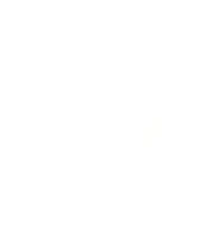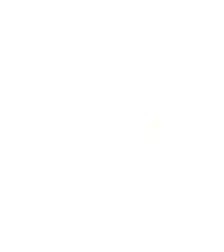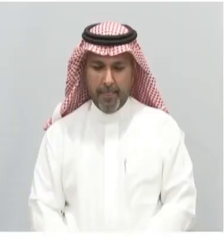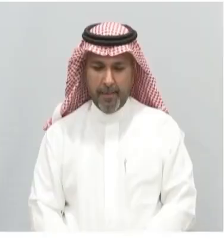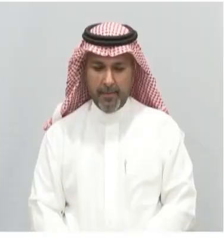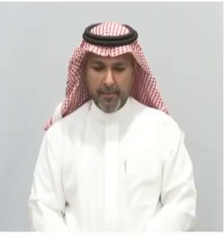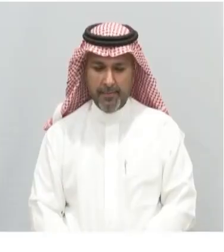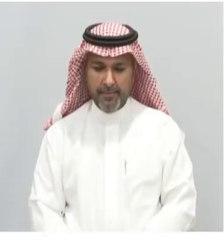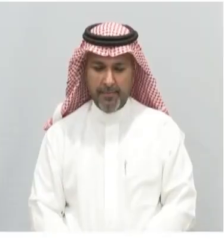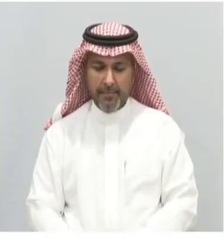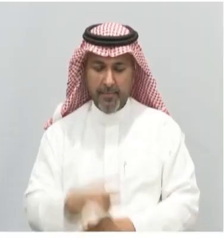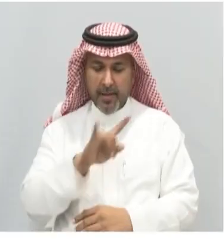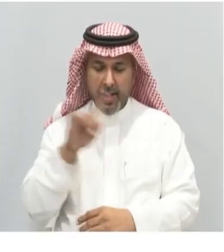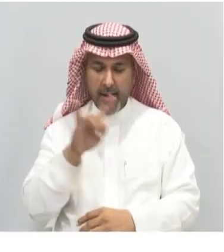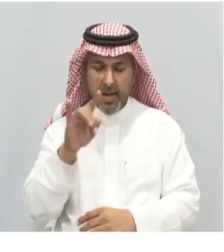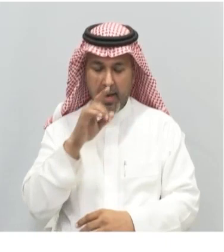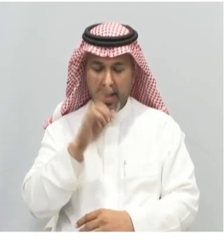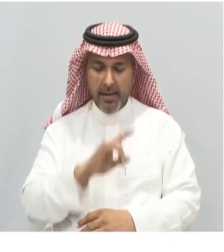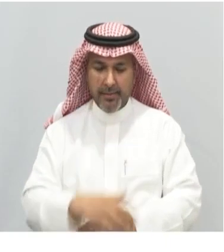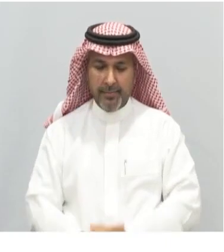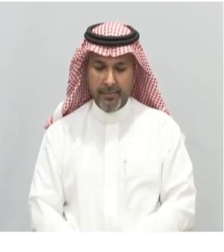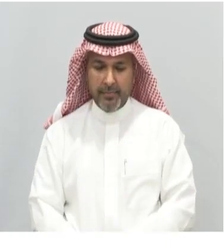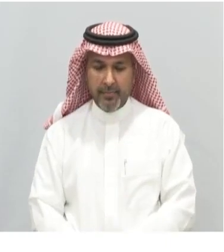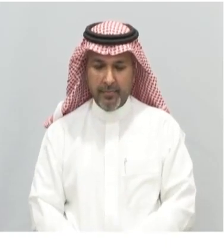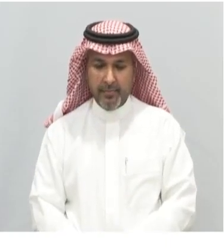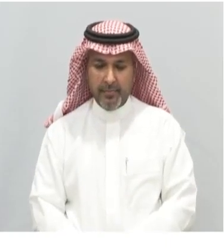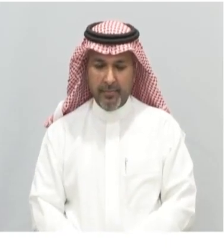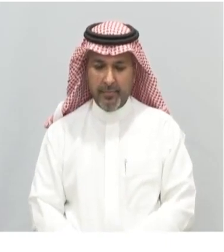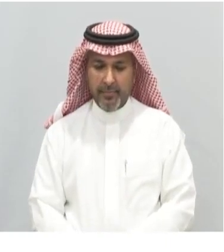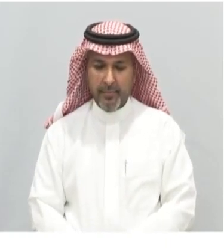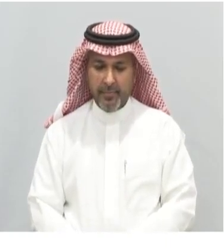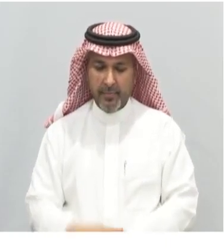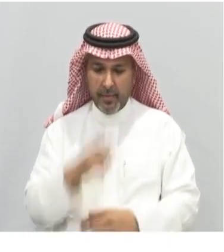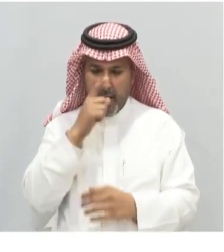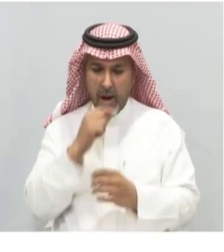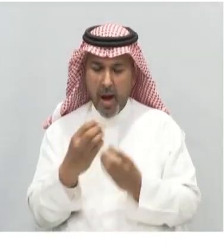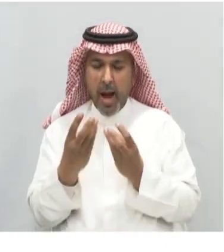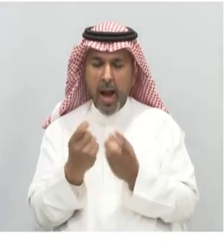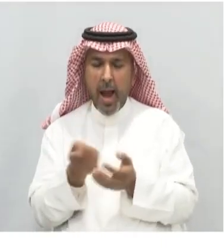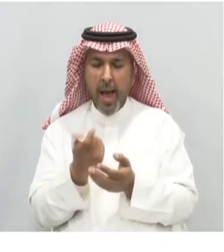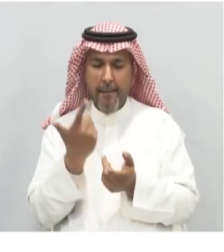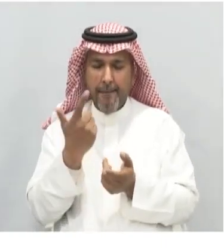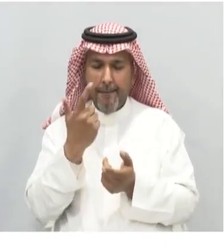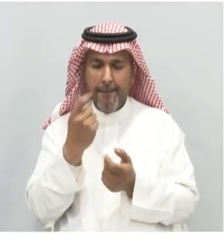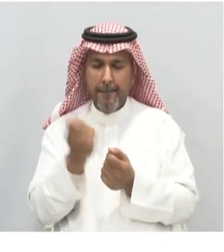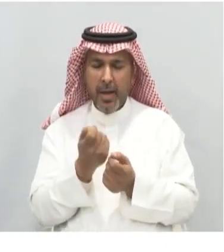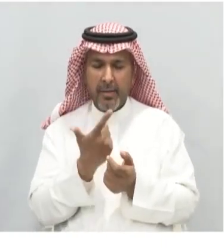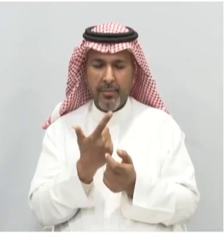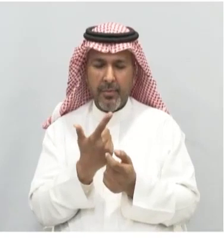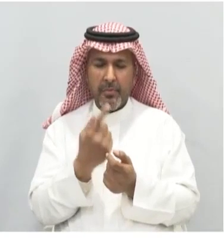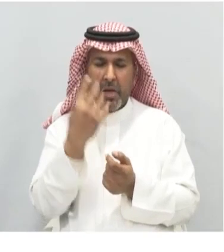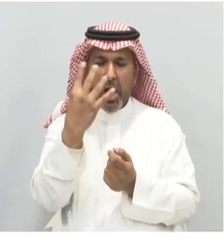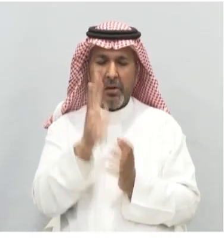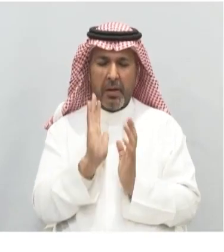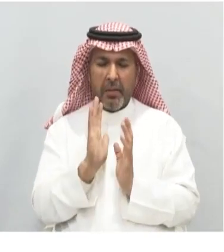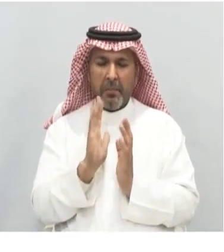نقول لا بارك الله فيكم لا يمكنهم ذلك طيب لهذه الفقره كم تقريرا سيكتب كلا منهم كلا منهم